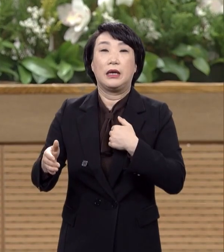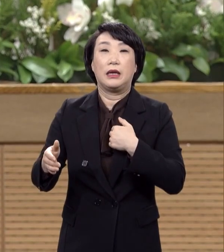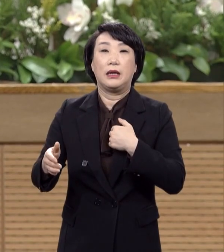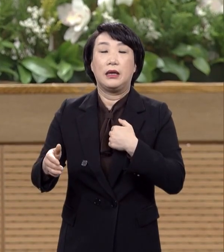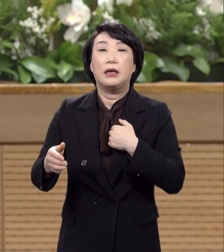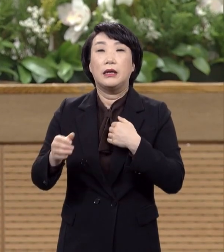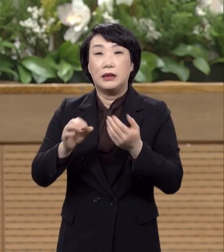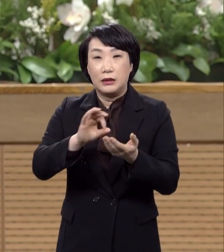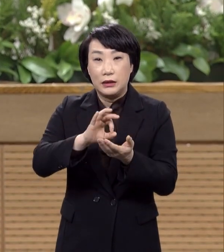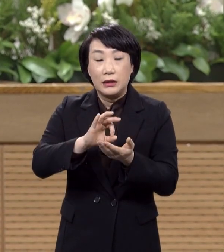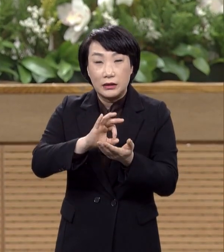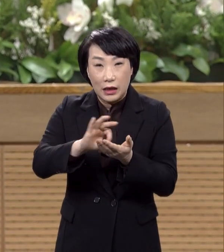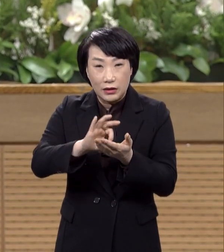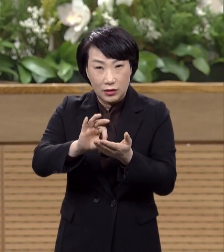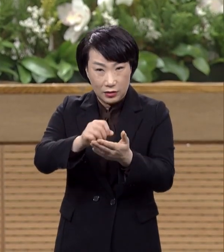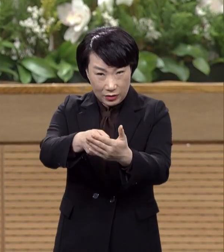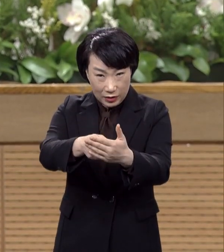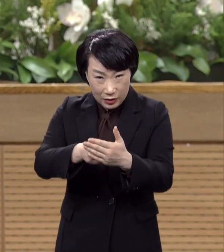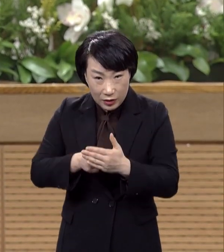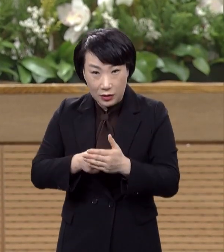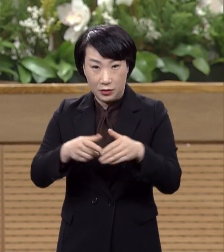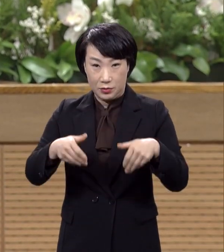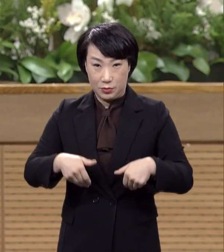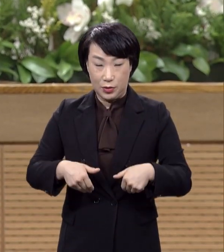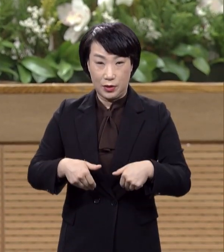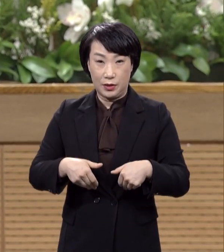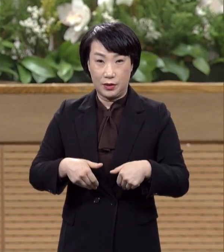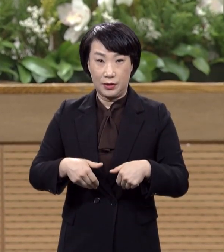참으로 잘 아껴 써야 한다.